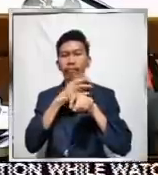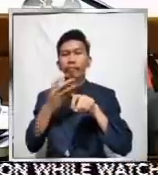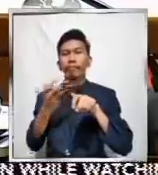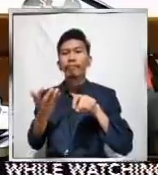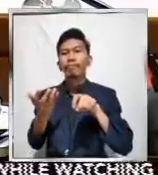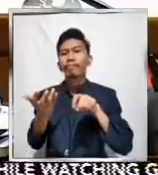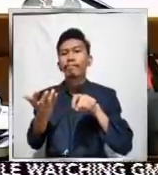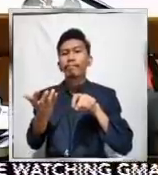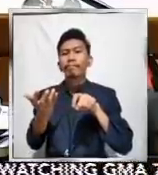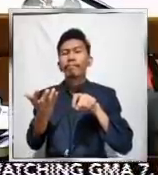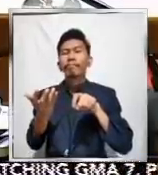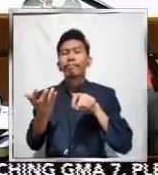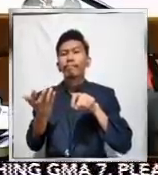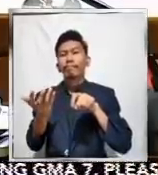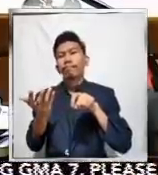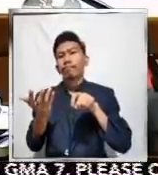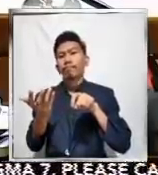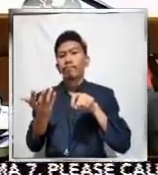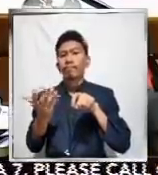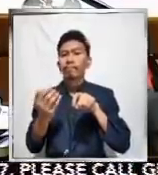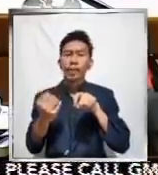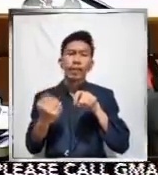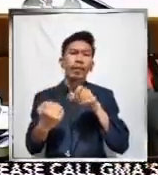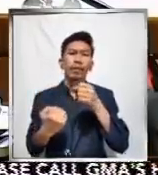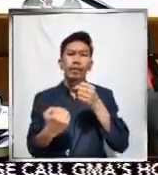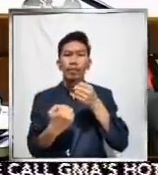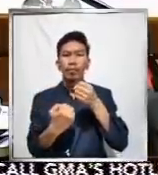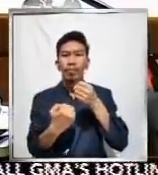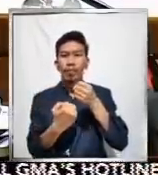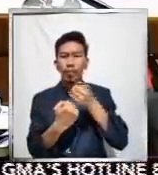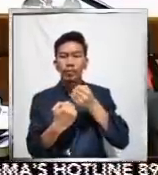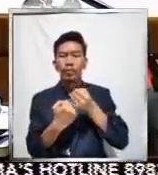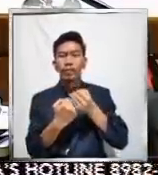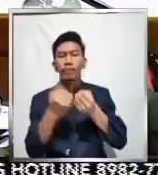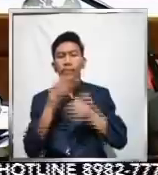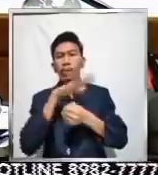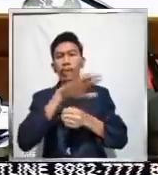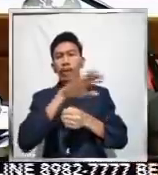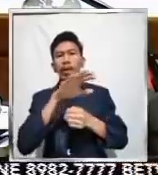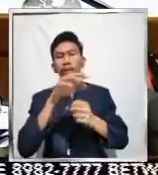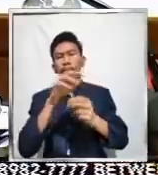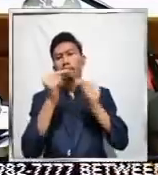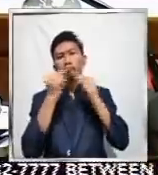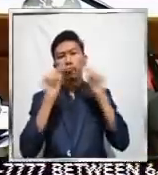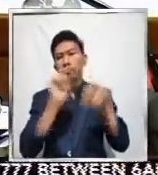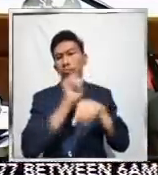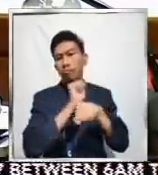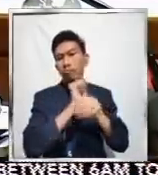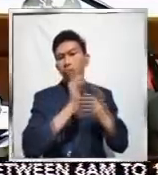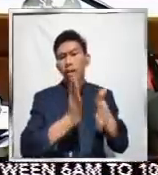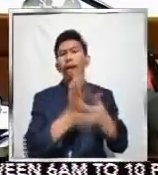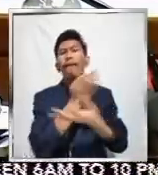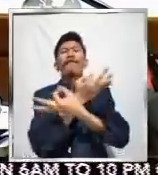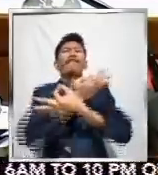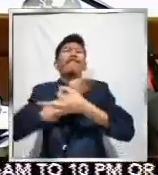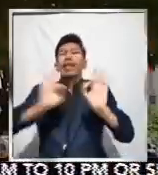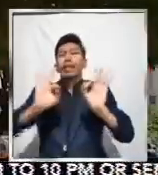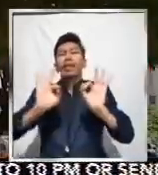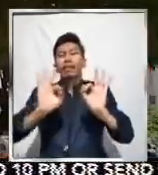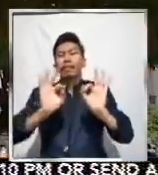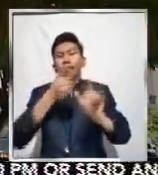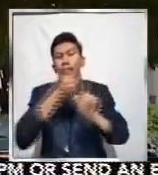mga kasamahan o mga miyembro ng media o ang mga journalist ay malayang nagagawa ang kanilang mga